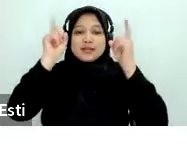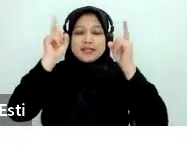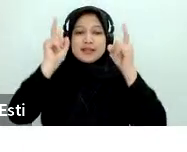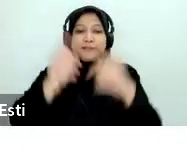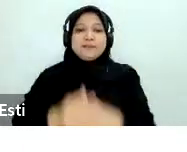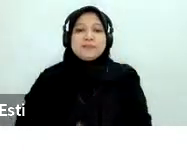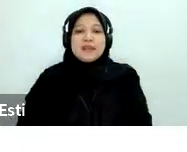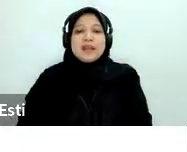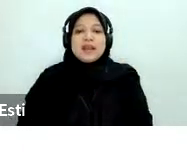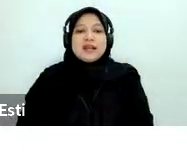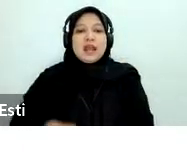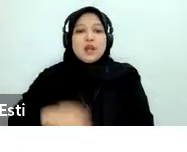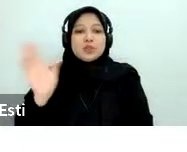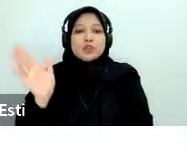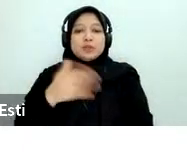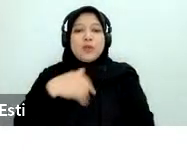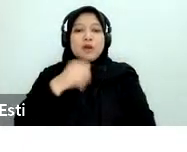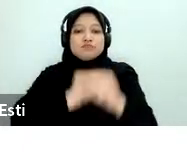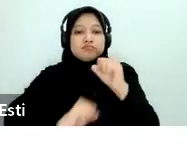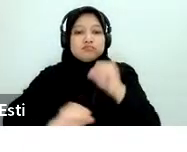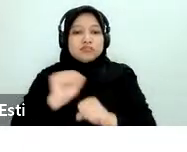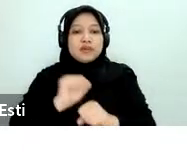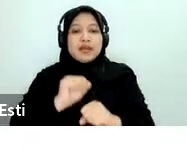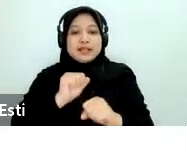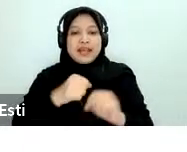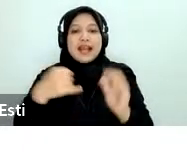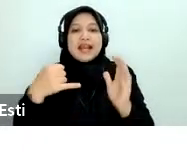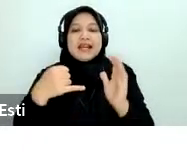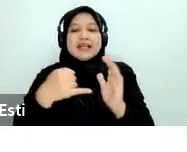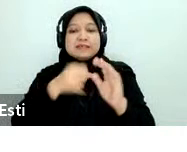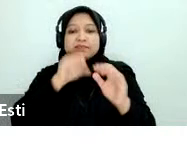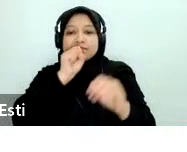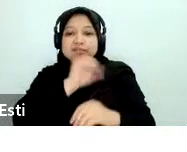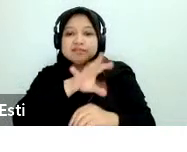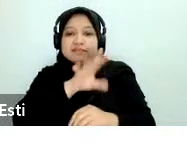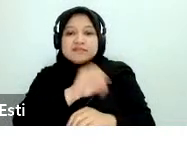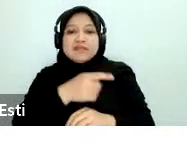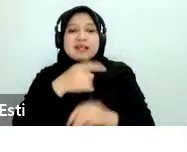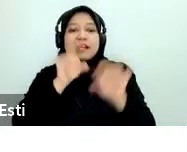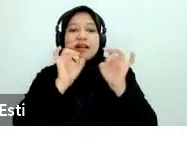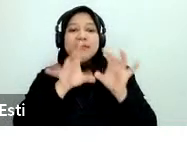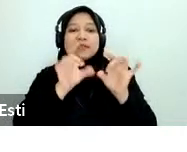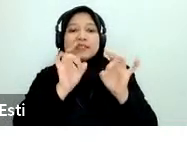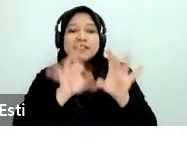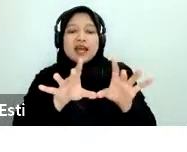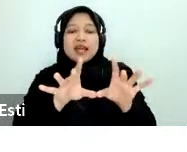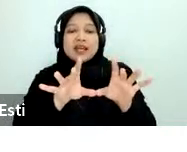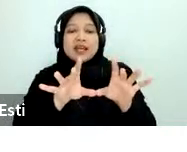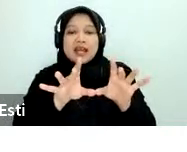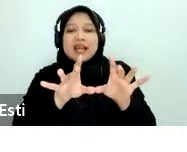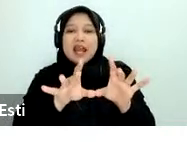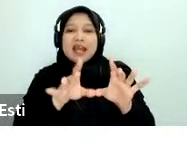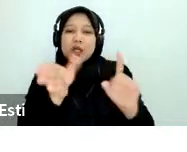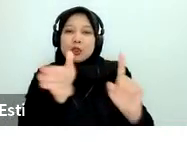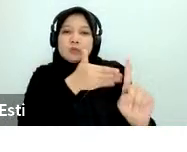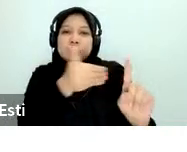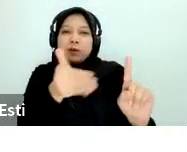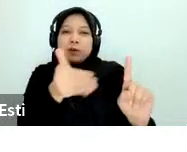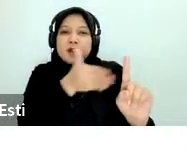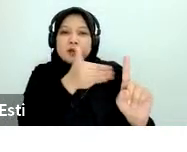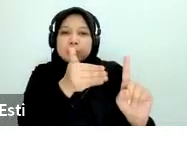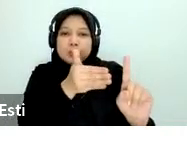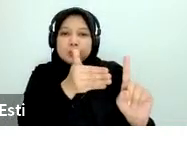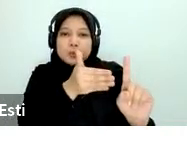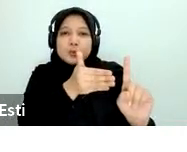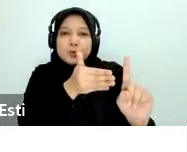ras atau agama dan dia berupa sebuah tindakan itu hasutan bukan cuma hasutan aja tapi untuk melakukan